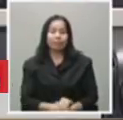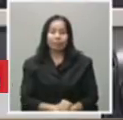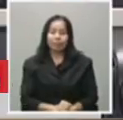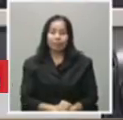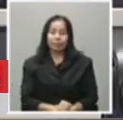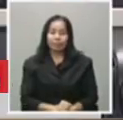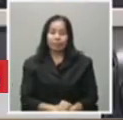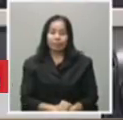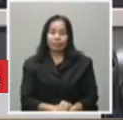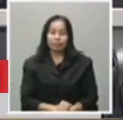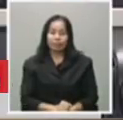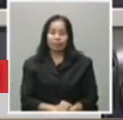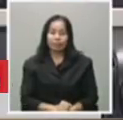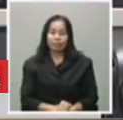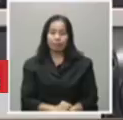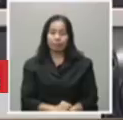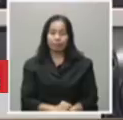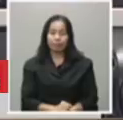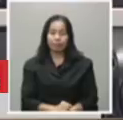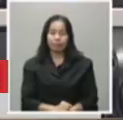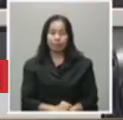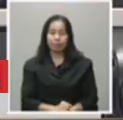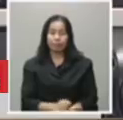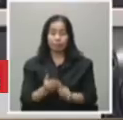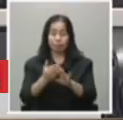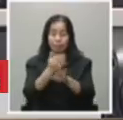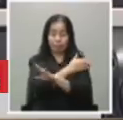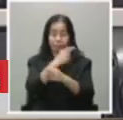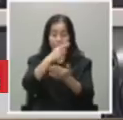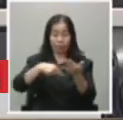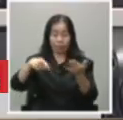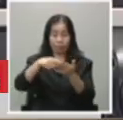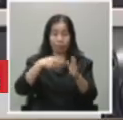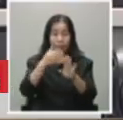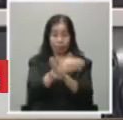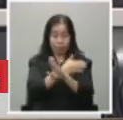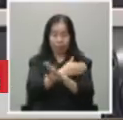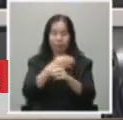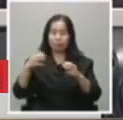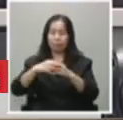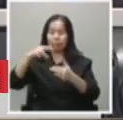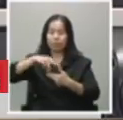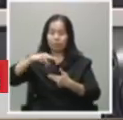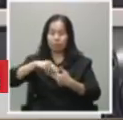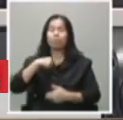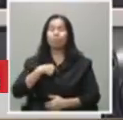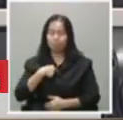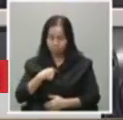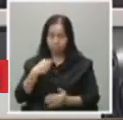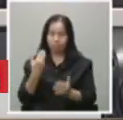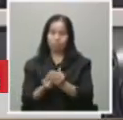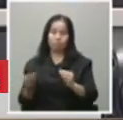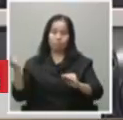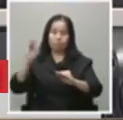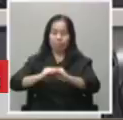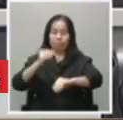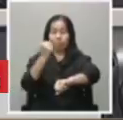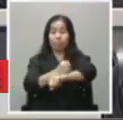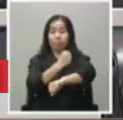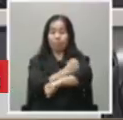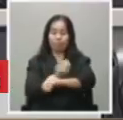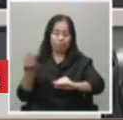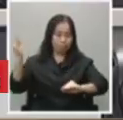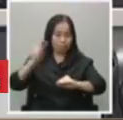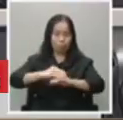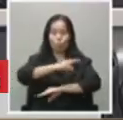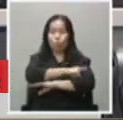ท่านประธานที่เคารพครับก่อนเลือกตั้งพรรคพลังประชารัฐพูดว่าไงฮะเดี๋ยวเราจะเพิ่มค่าแรงขั้นต่ำเป็น400บา